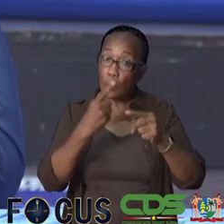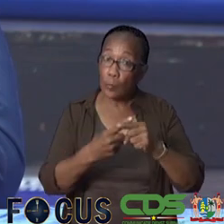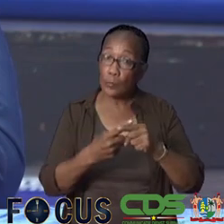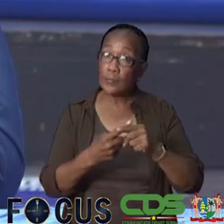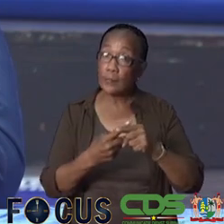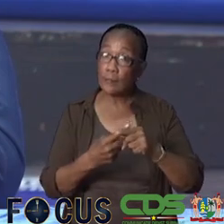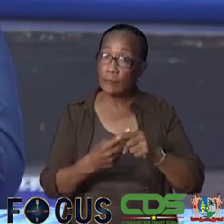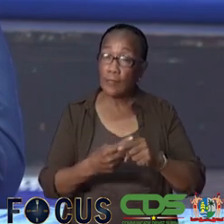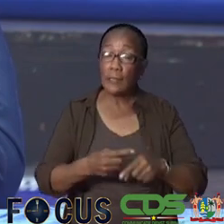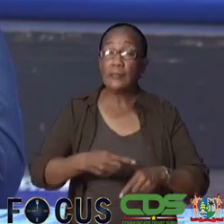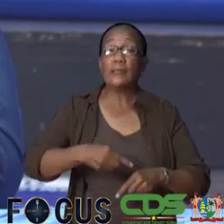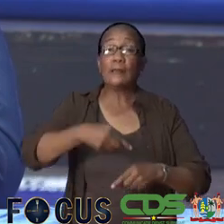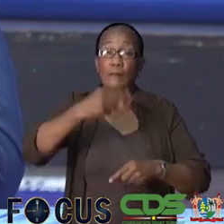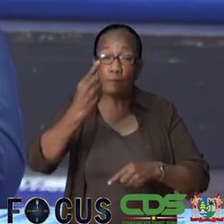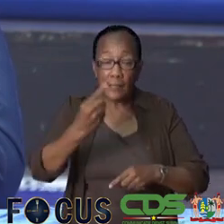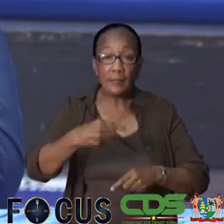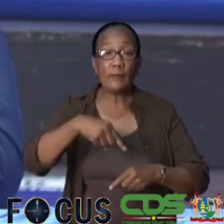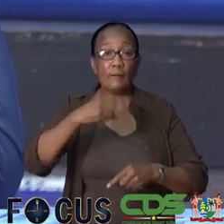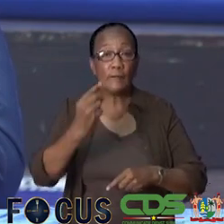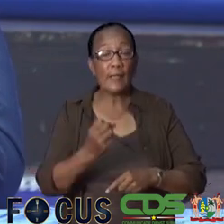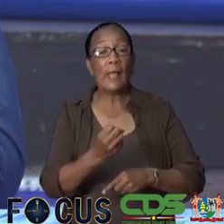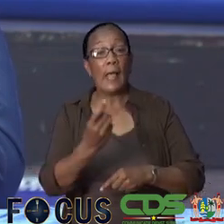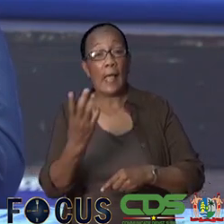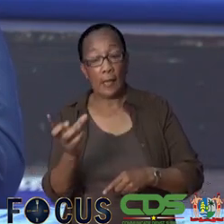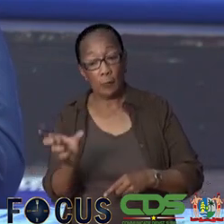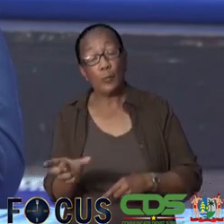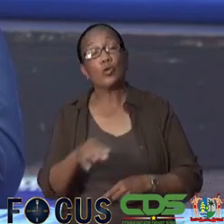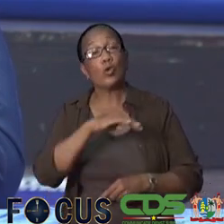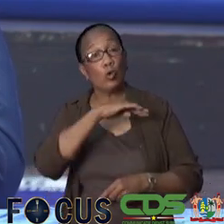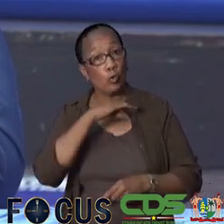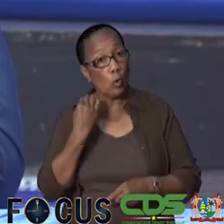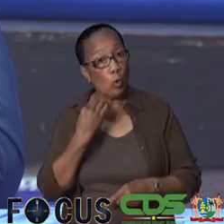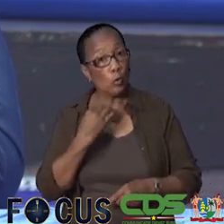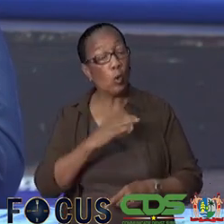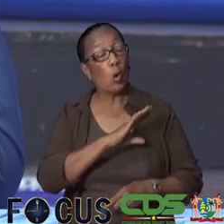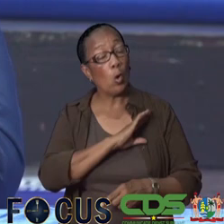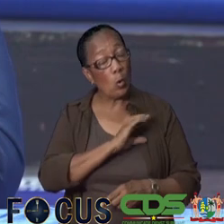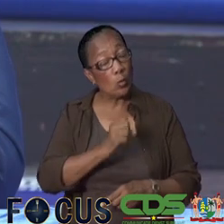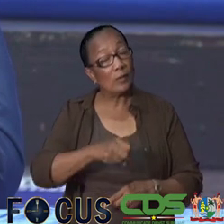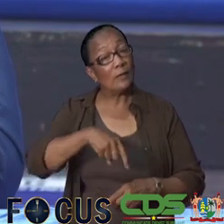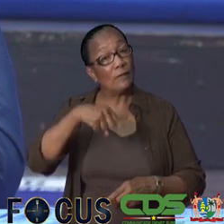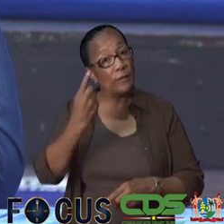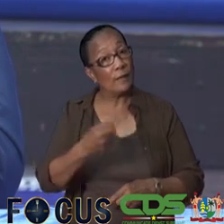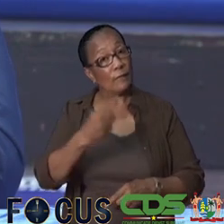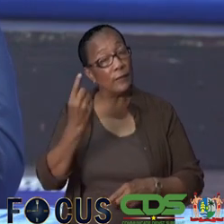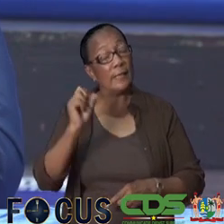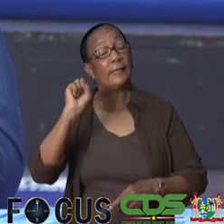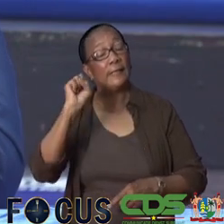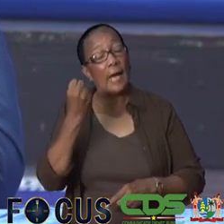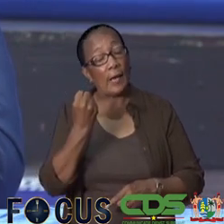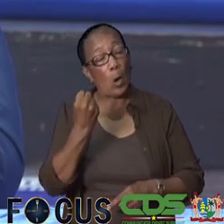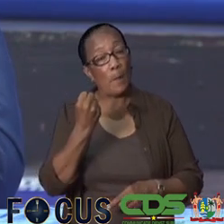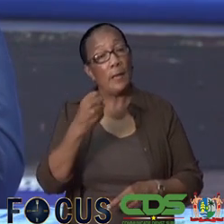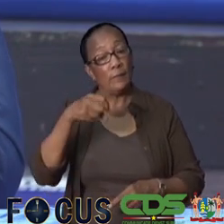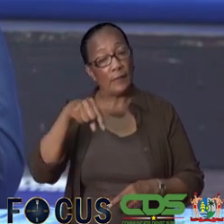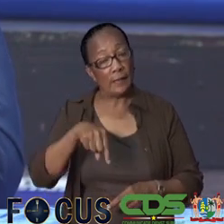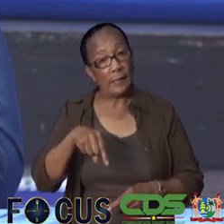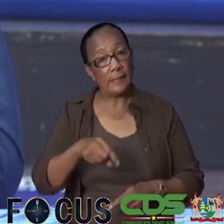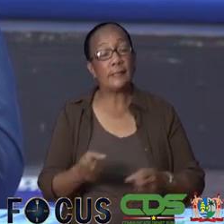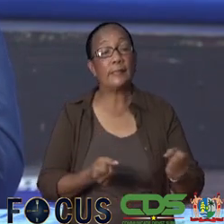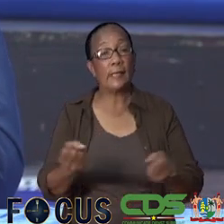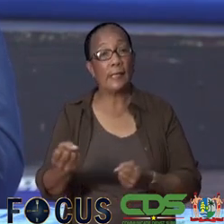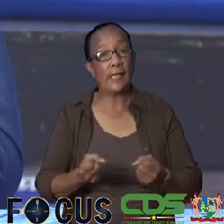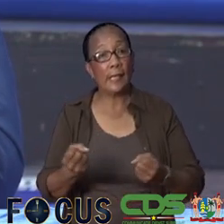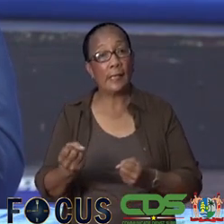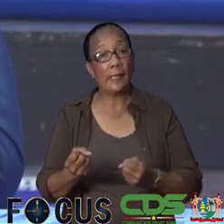is. En elke persoon die overlijdt er inderdaad ook één te veel is. Van deze plek uit wil de regering